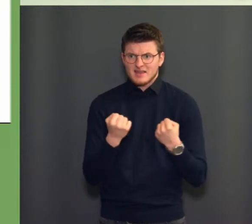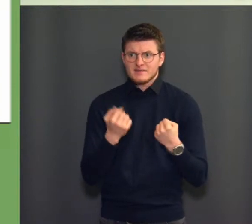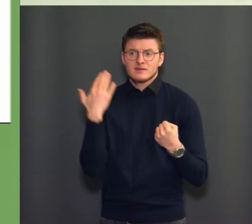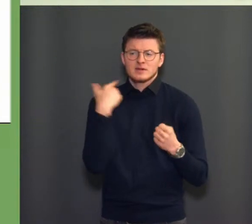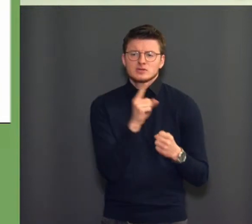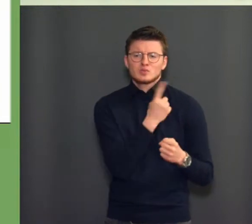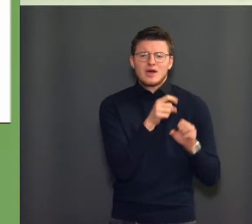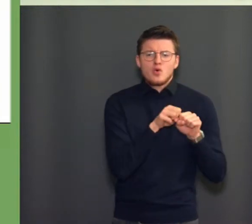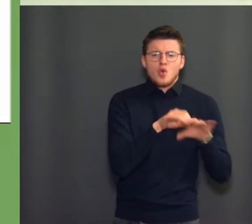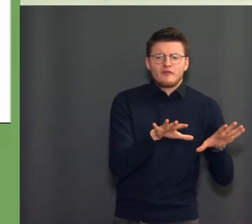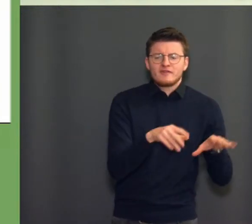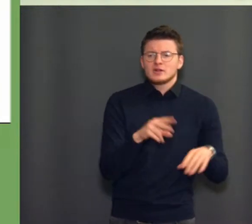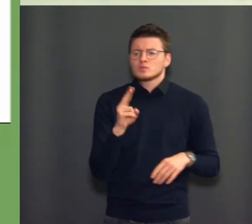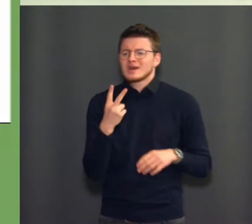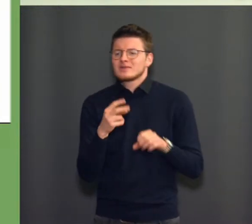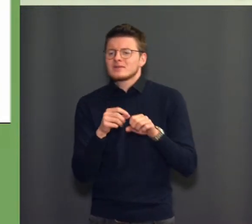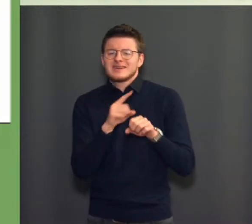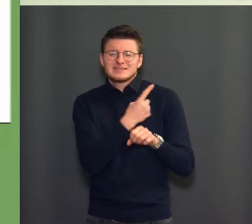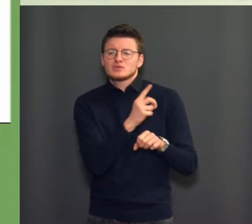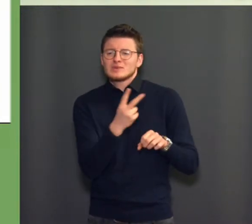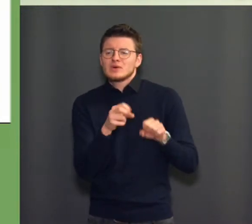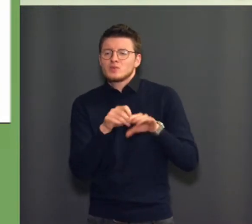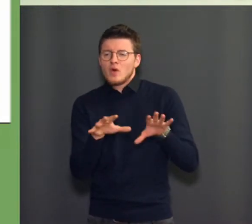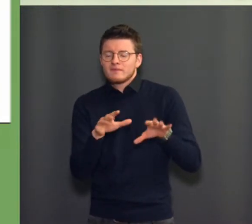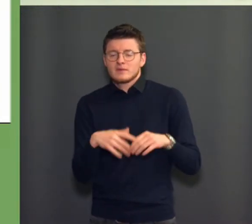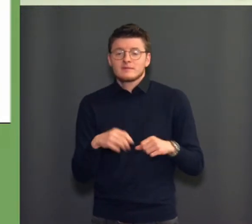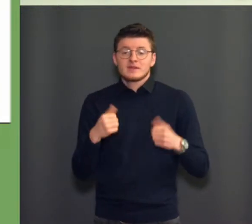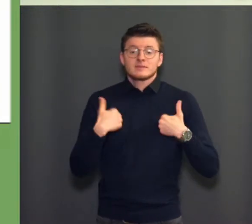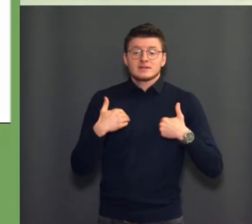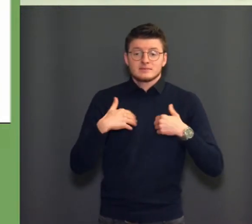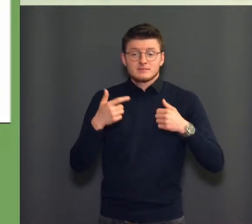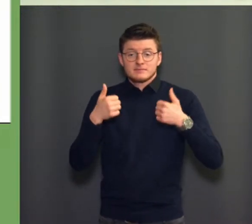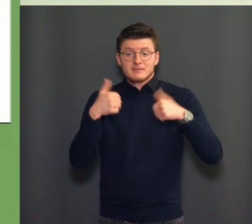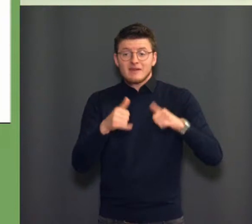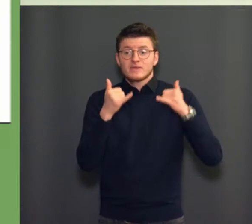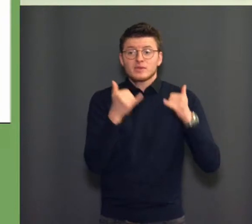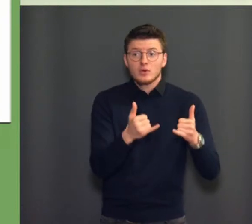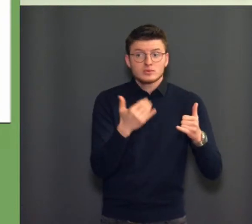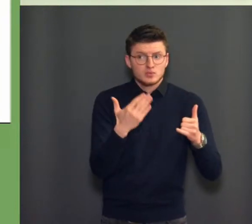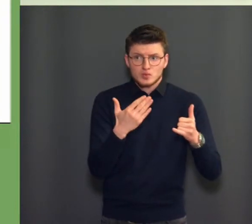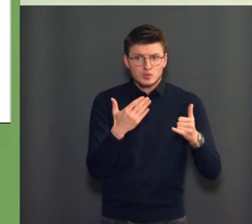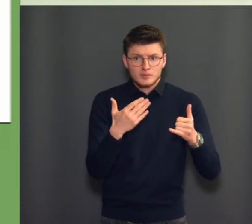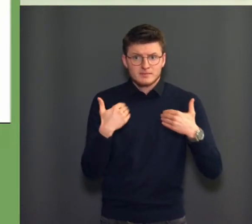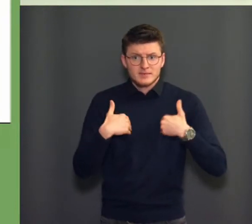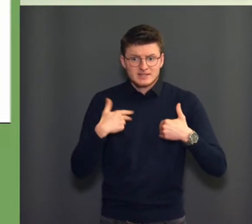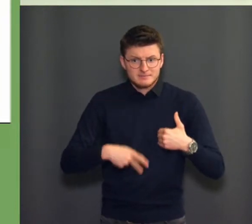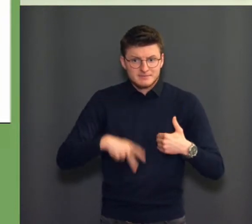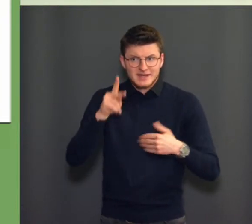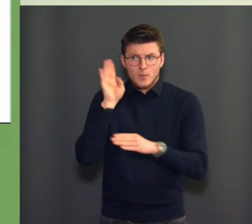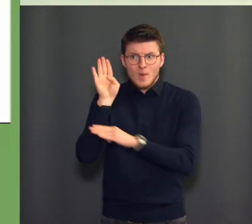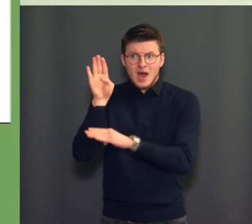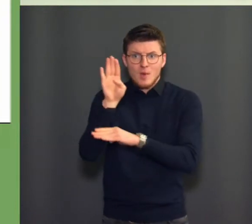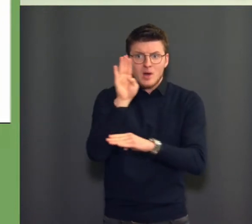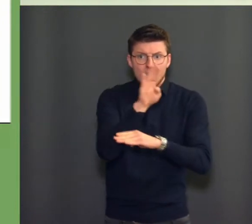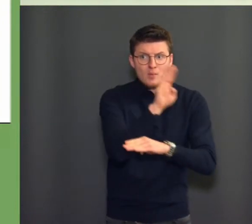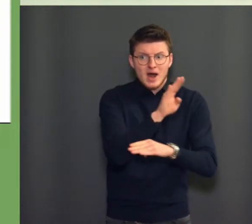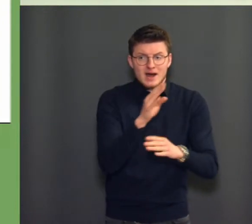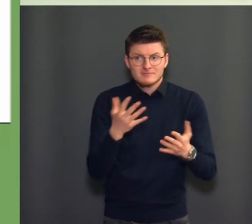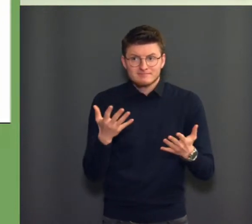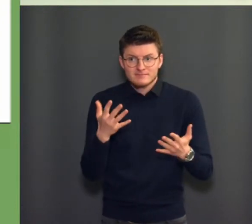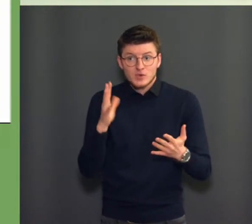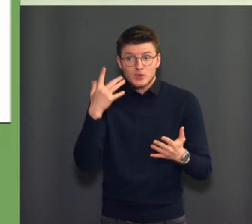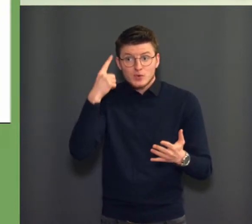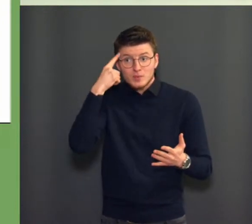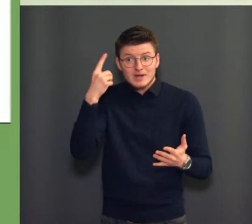tweede golf. Er zijn bijvoorbeeld meer ongelukken in het verkeer, meer ongelukken op het werk, waardoor mensen jammer genoeg af en toe ook